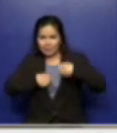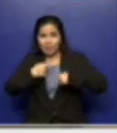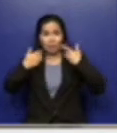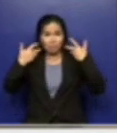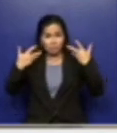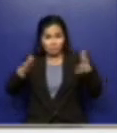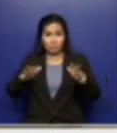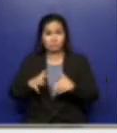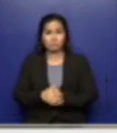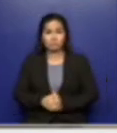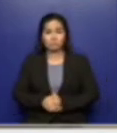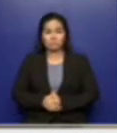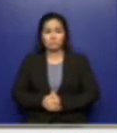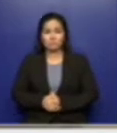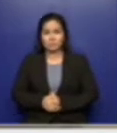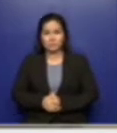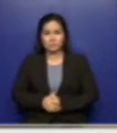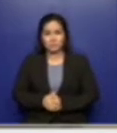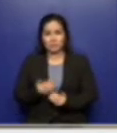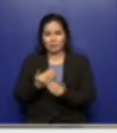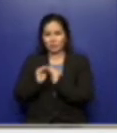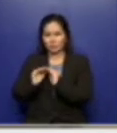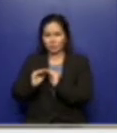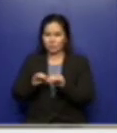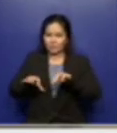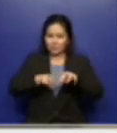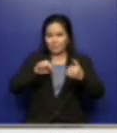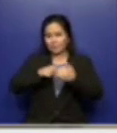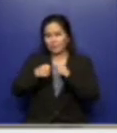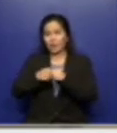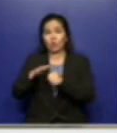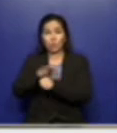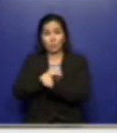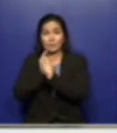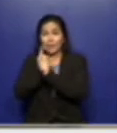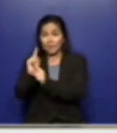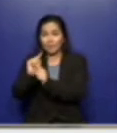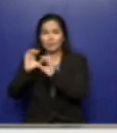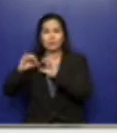ก็ใช้เงินที่สะสมไว้นี่ไปแก้ปัญหาตามรัฐบาลสั่ง